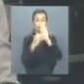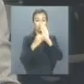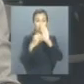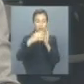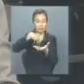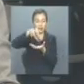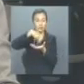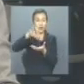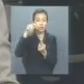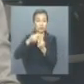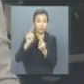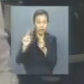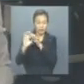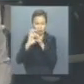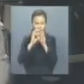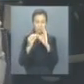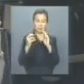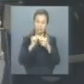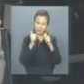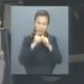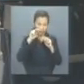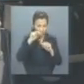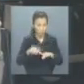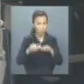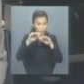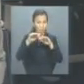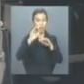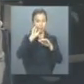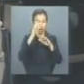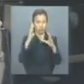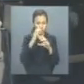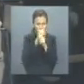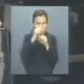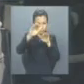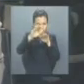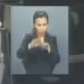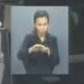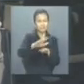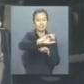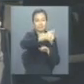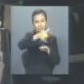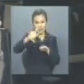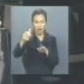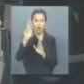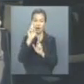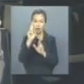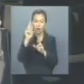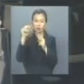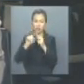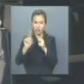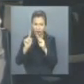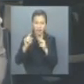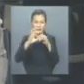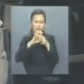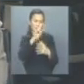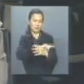การณ์น้ำในภาพรวมนะคะเราพบว่าระดับน้ำลดลงในบางพื้นที่ขณะเดียวกันก็ต้องเฝ้าระวังสถานการณ์การรื้อคันบิ๊กแบ็กอย่าง